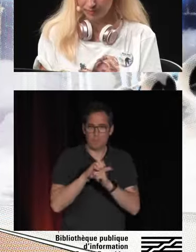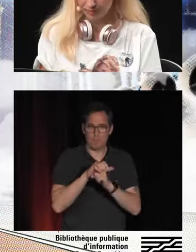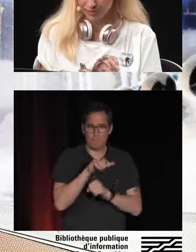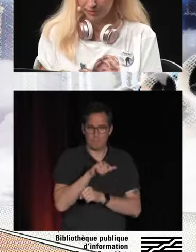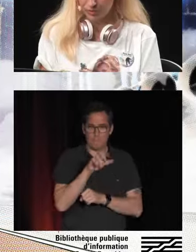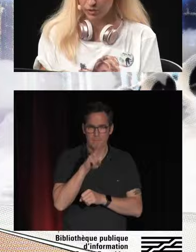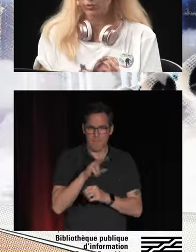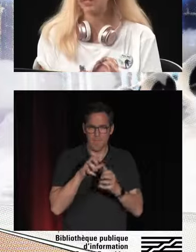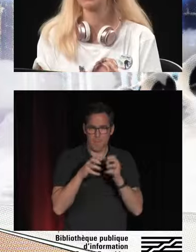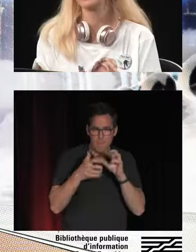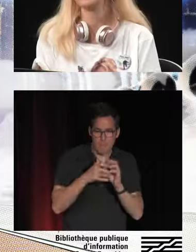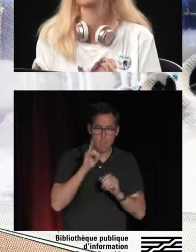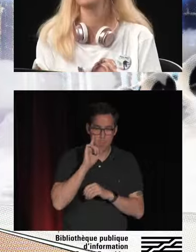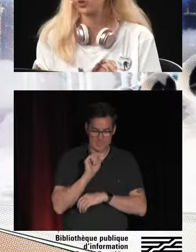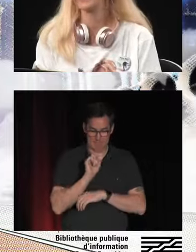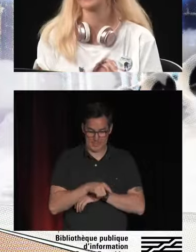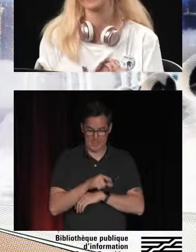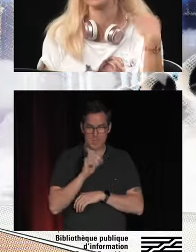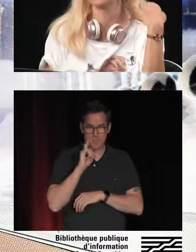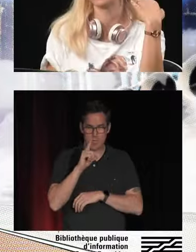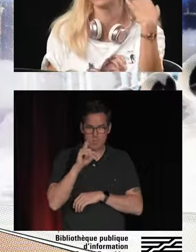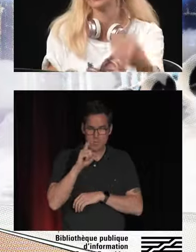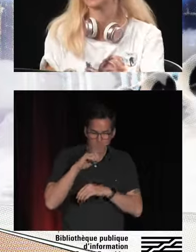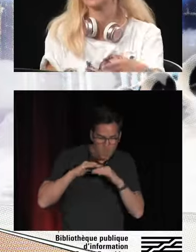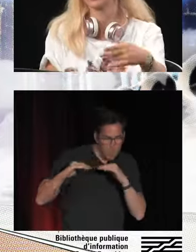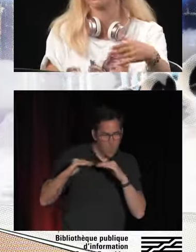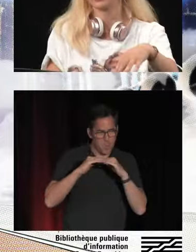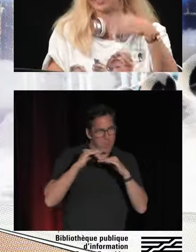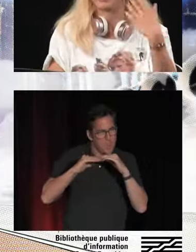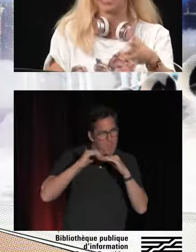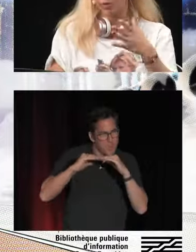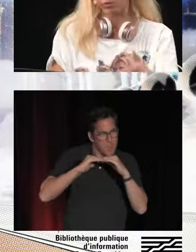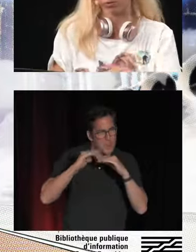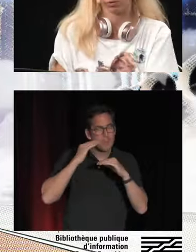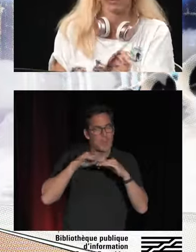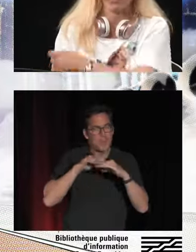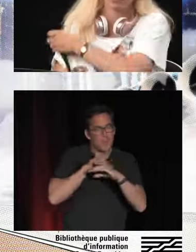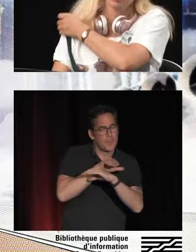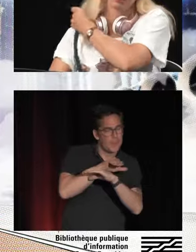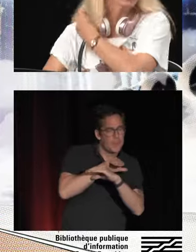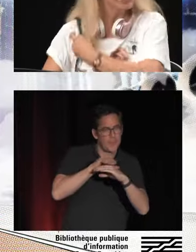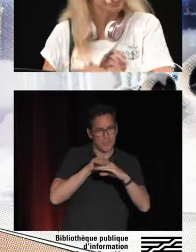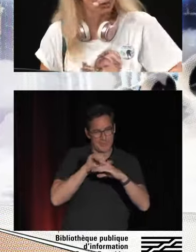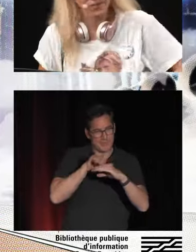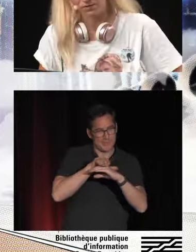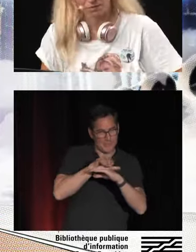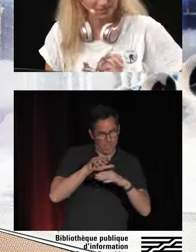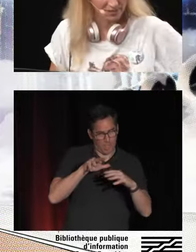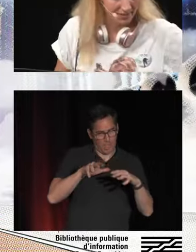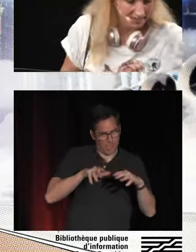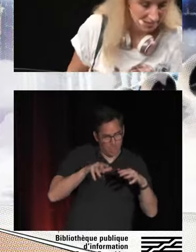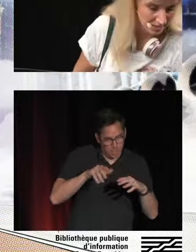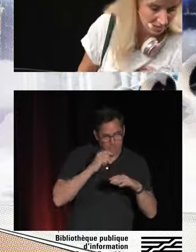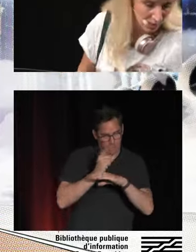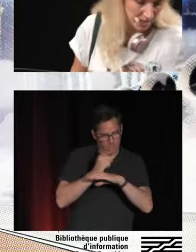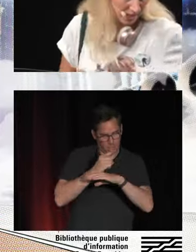Cup. Parce que, donc là, vous voyez, il y a de l'eau, etc. Et donc, dès que vous allez sur quelque chose qui n'est pas la route de base, votre carte ralentit. Vous perdez de